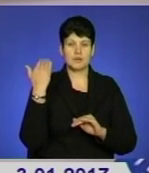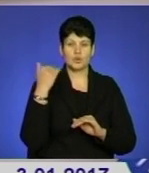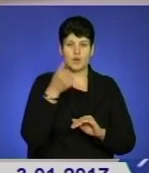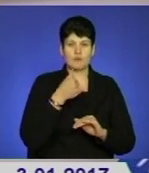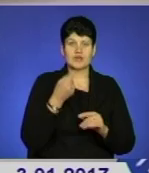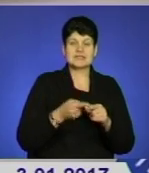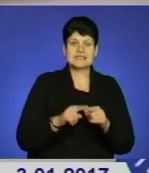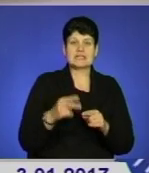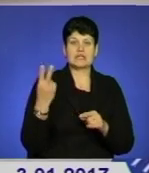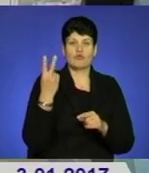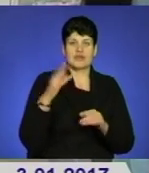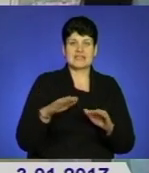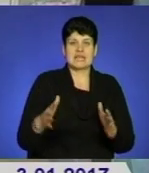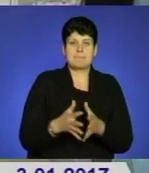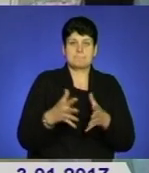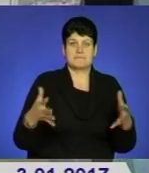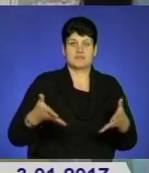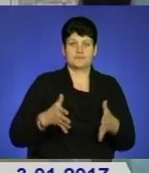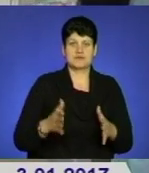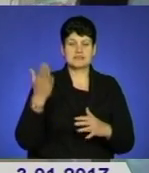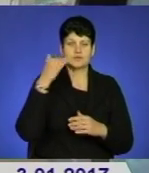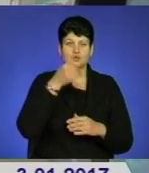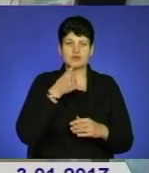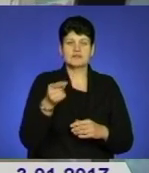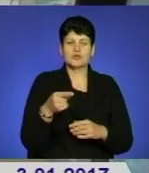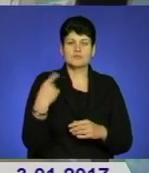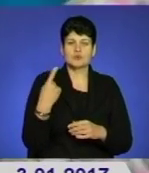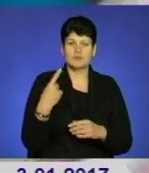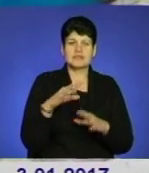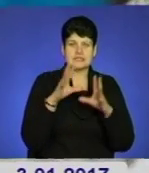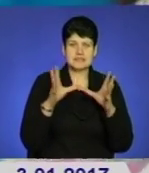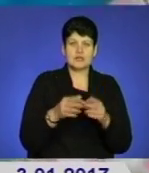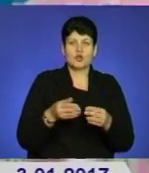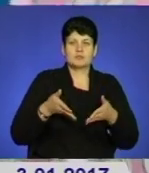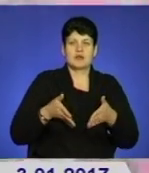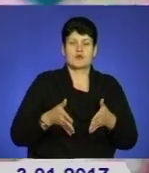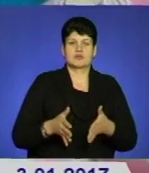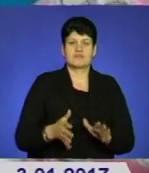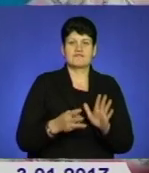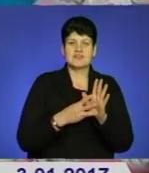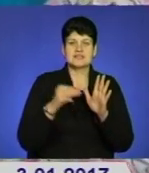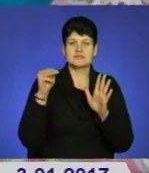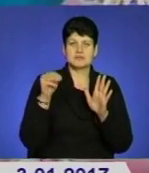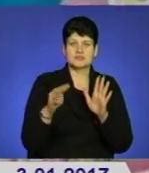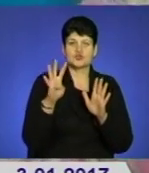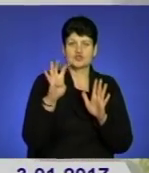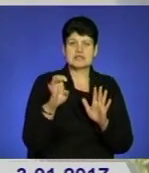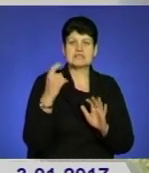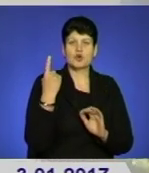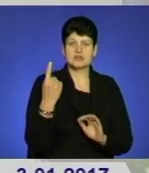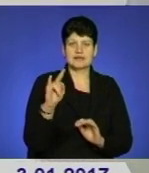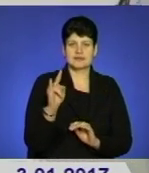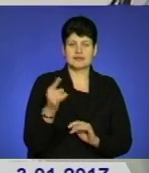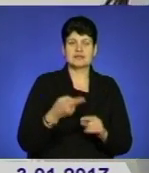на двоє дітей більше. За минулий рік у Тернопільській області загалом народилася 8401 дитина.